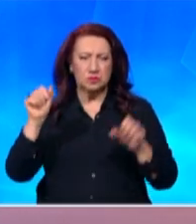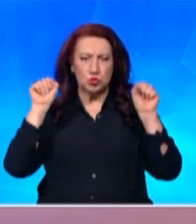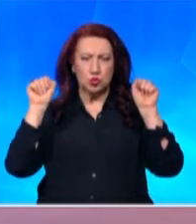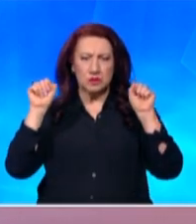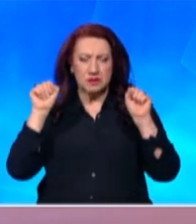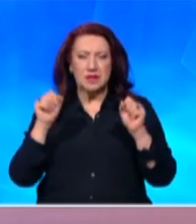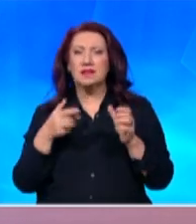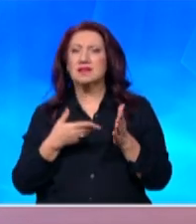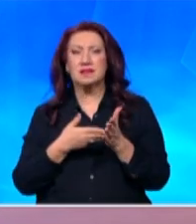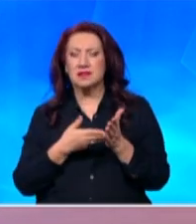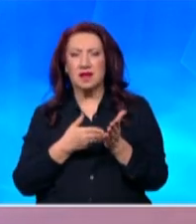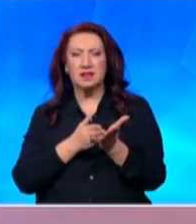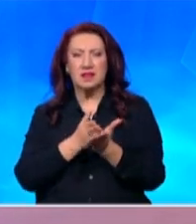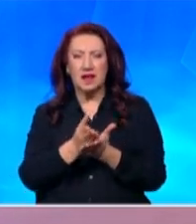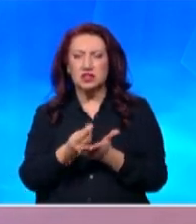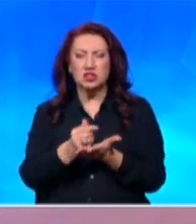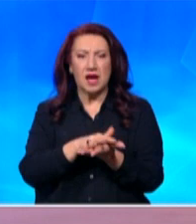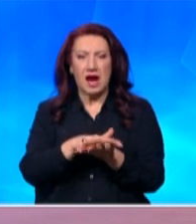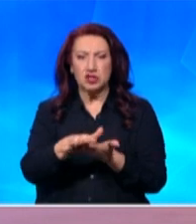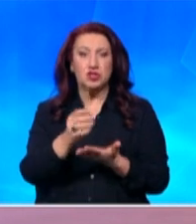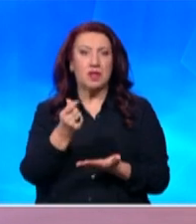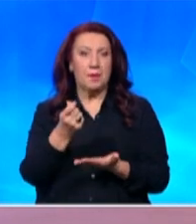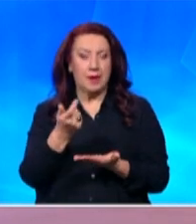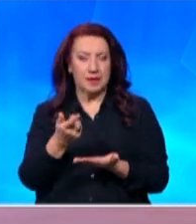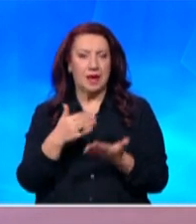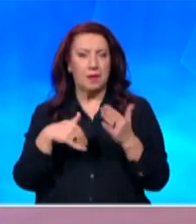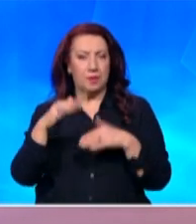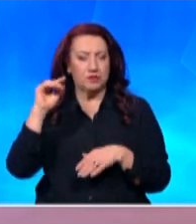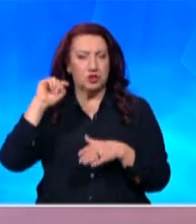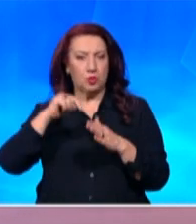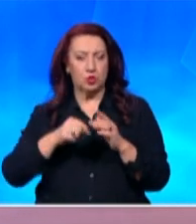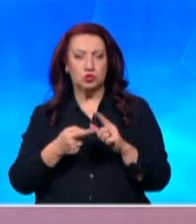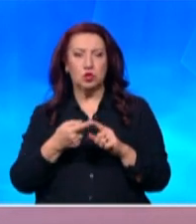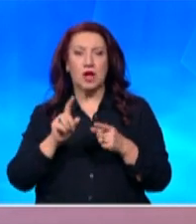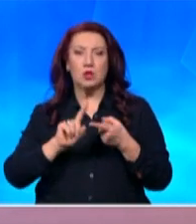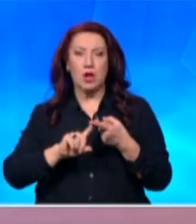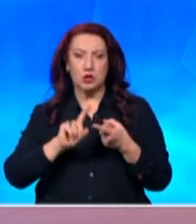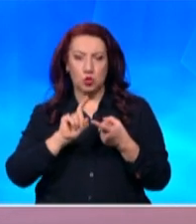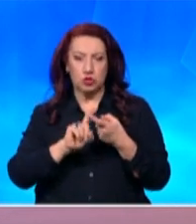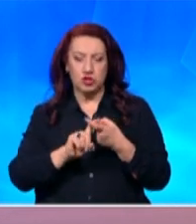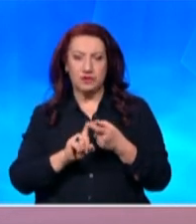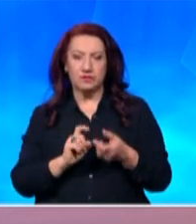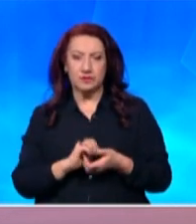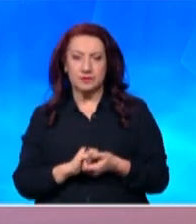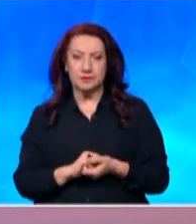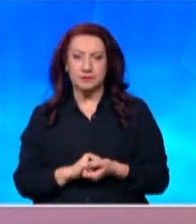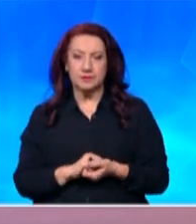изразходени средствата за съоръжението. Повече по темата от Калян Кюркчиев. Добър вечер!